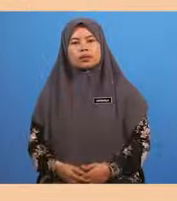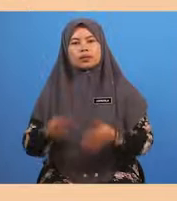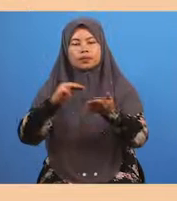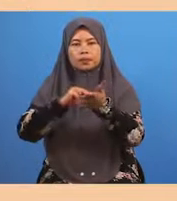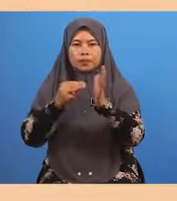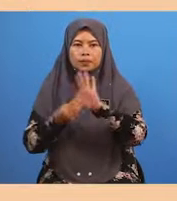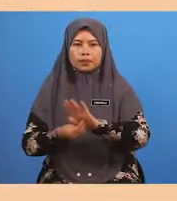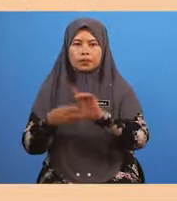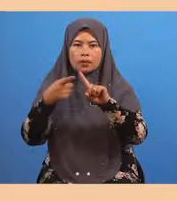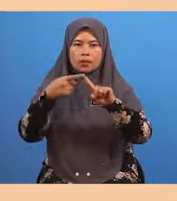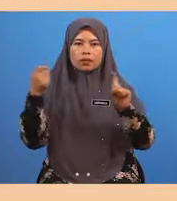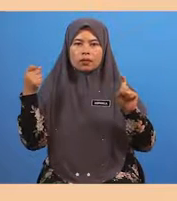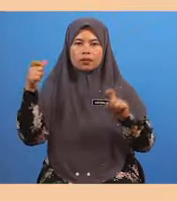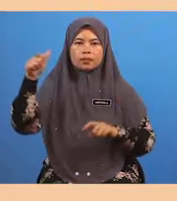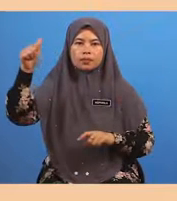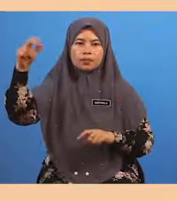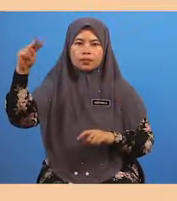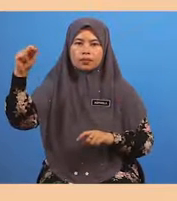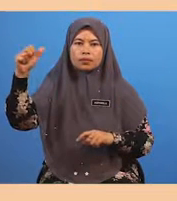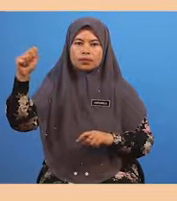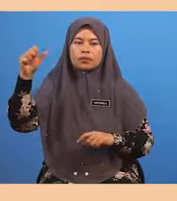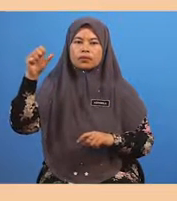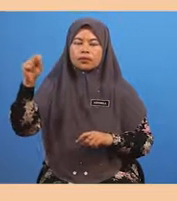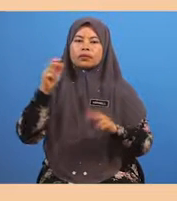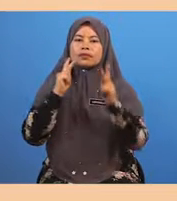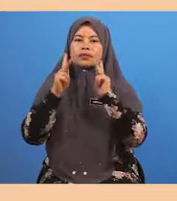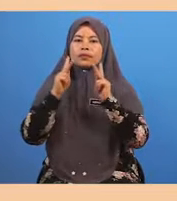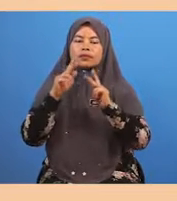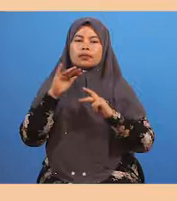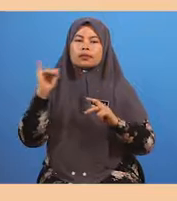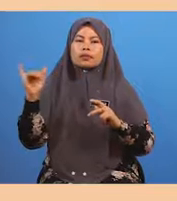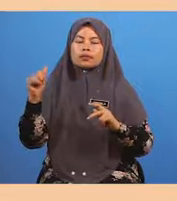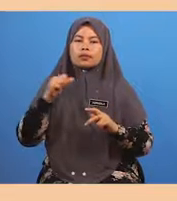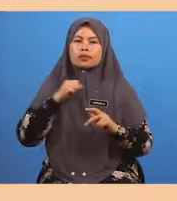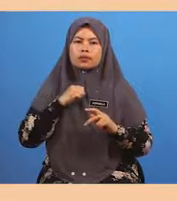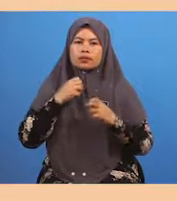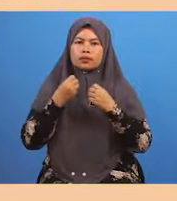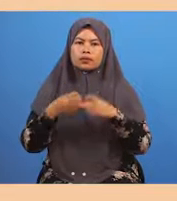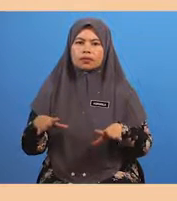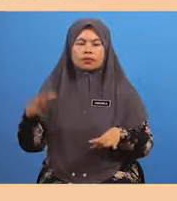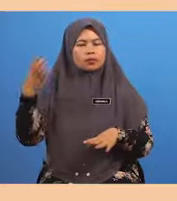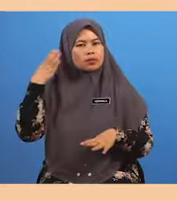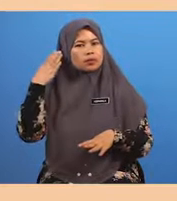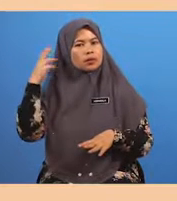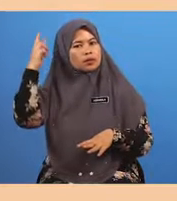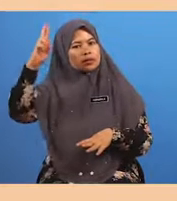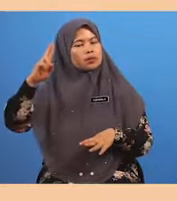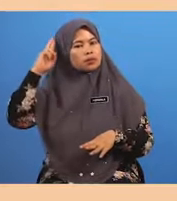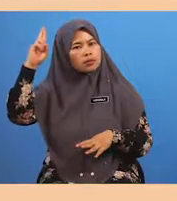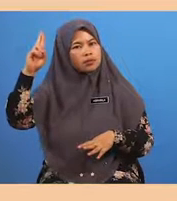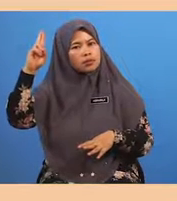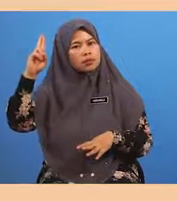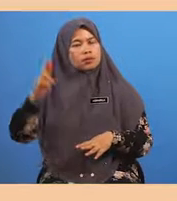Maksudnya, daripada Anas bin Malik radhiyallahu anhu katanya, aku telah mendengar Rasulullah sallallahu alaihi